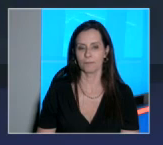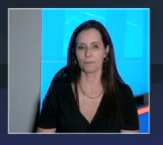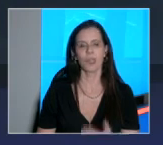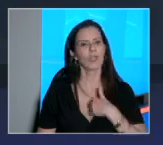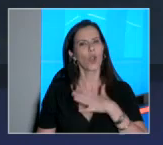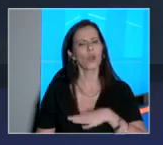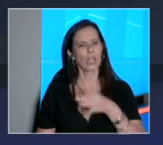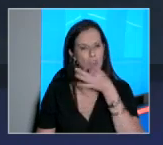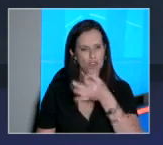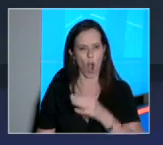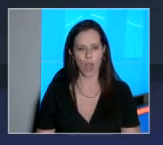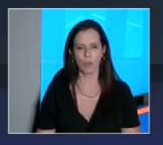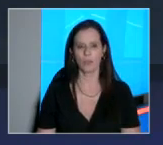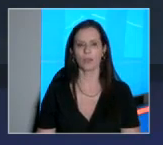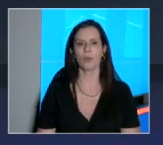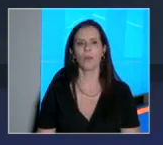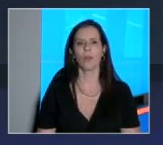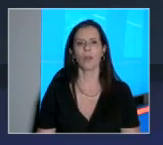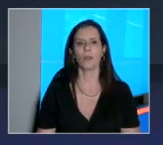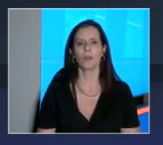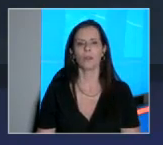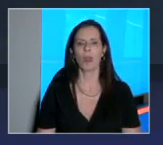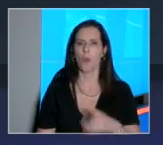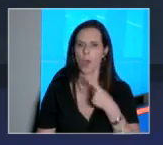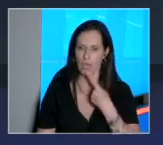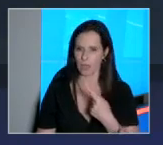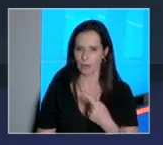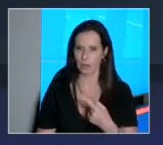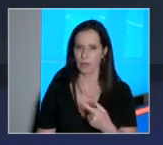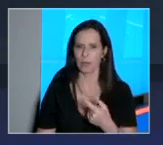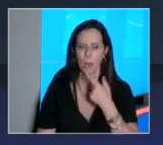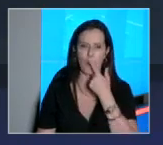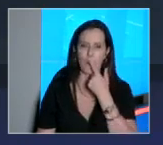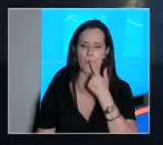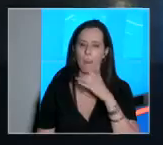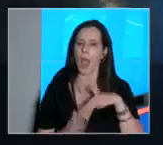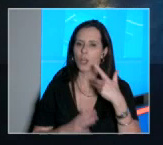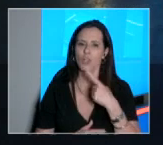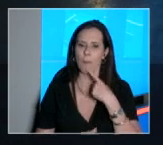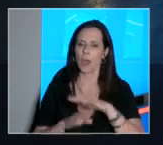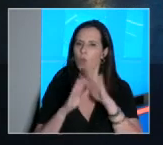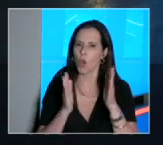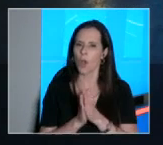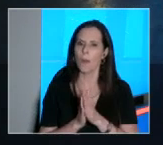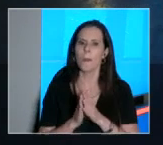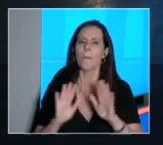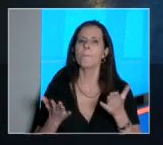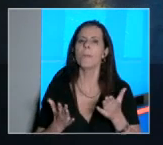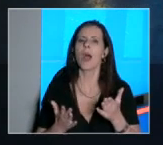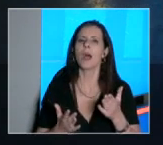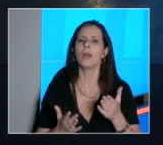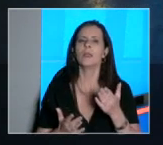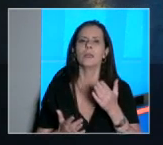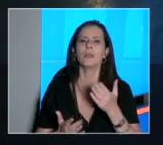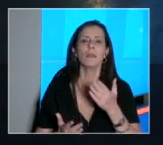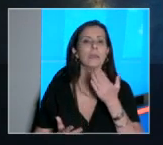אחרת. יש לי שאלה אחרת, אני רוצה רגע לשאול אותך. אז בוא נדבר רגע על הצד האקטיבי. אחרי שדיברנו על כל הרע וזה, מה המדינה צריכה לעשות